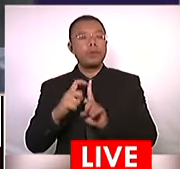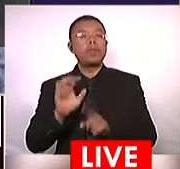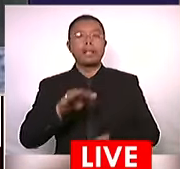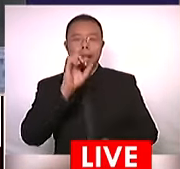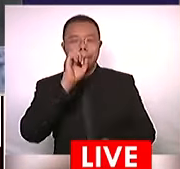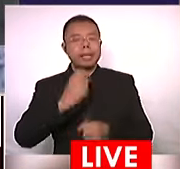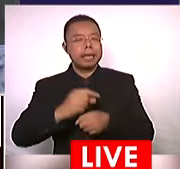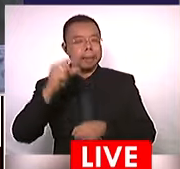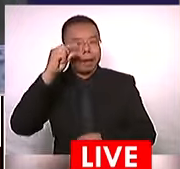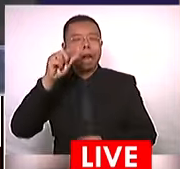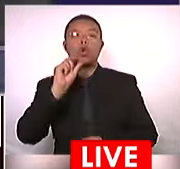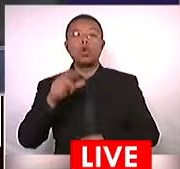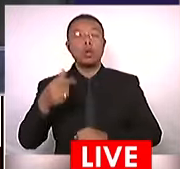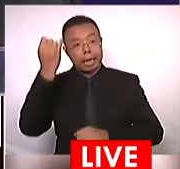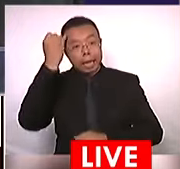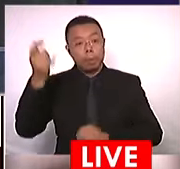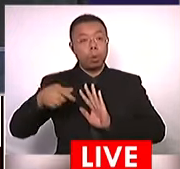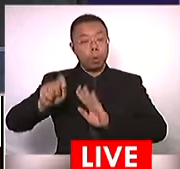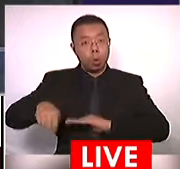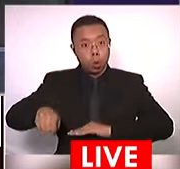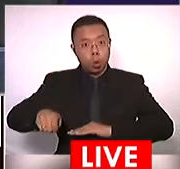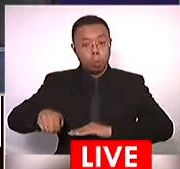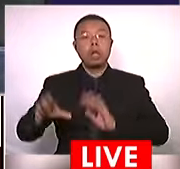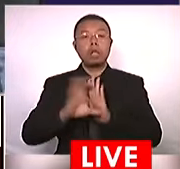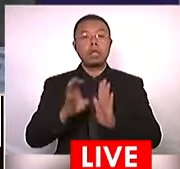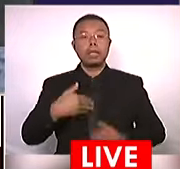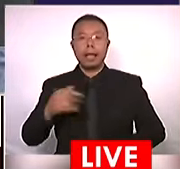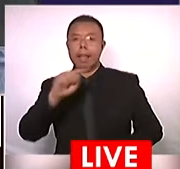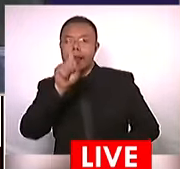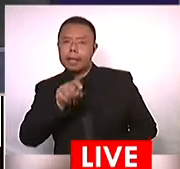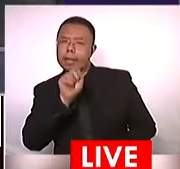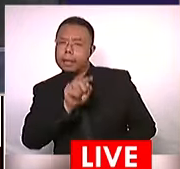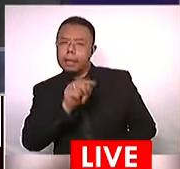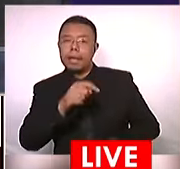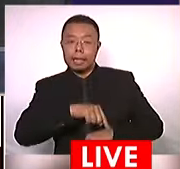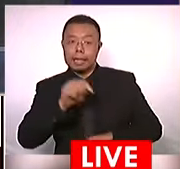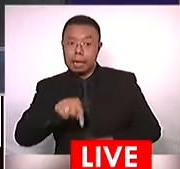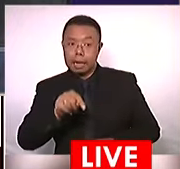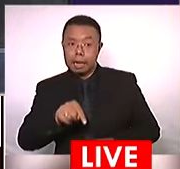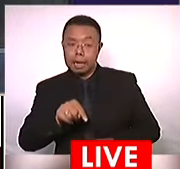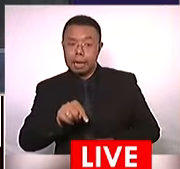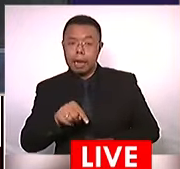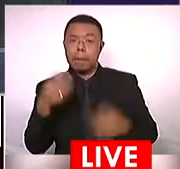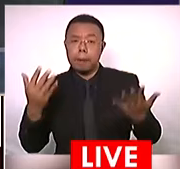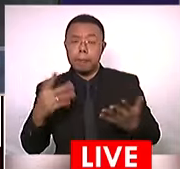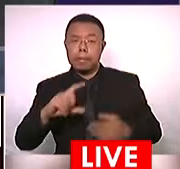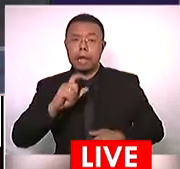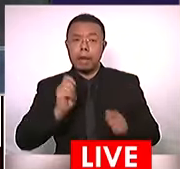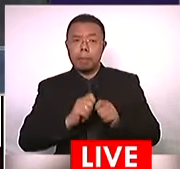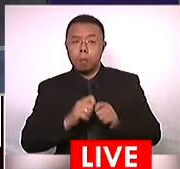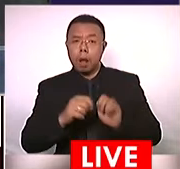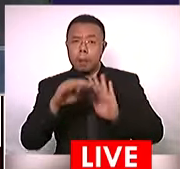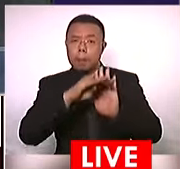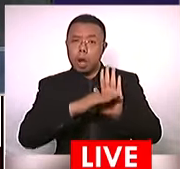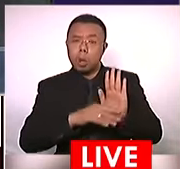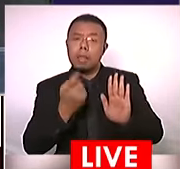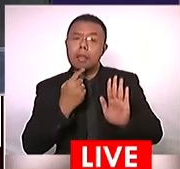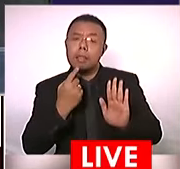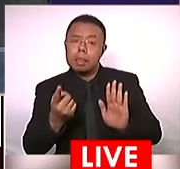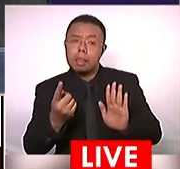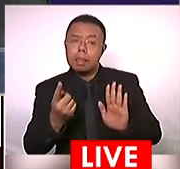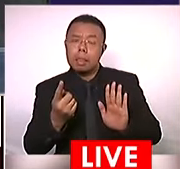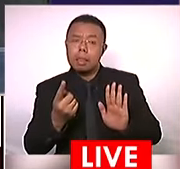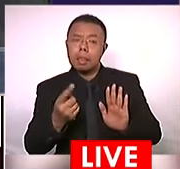Gibran di dalam ilmu hukum misalnya saya tanya kepada anda sekarang ya bagaimana cara membuat aturan tentang